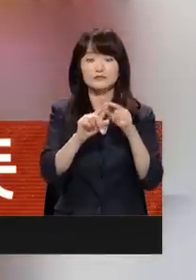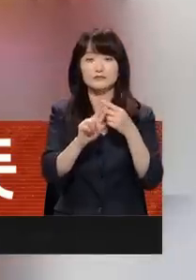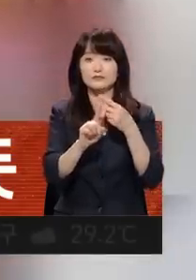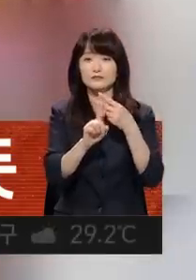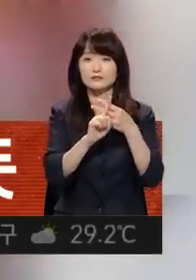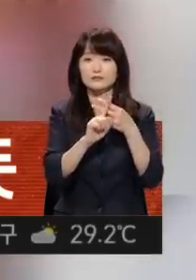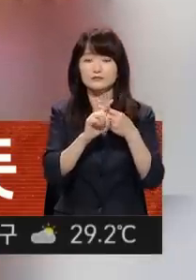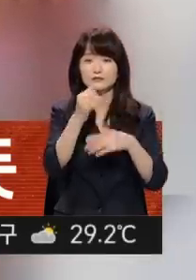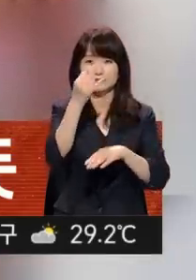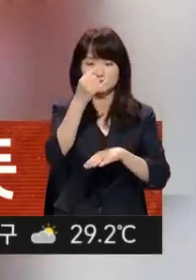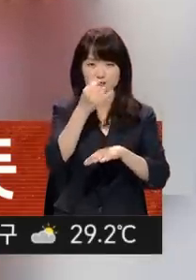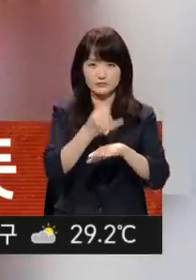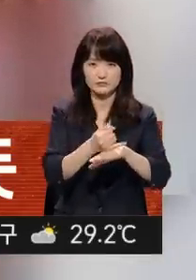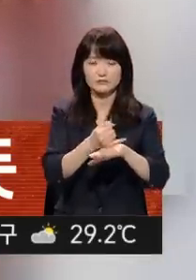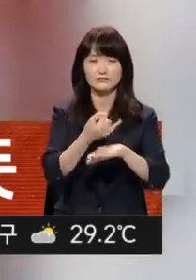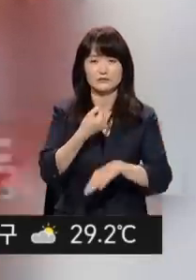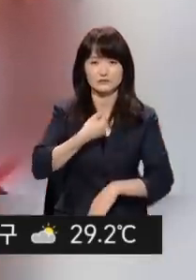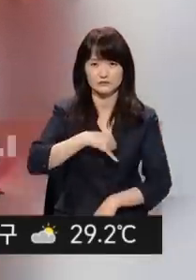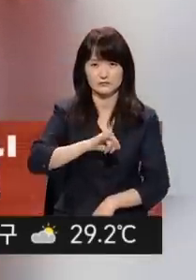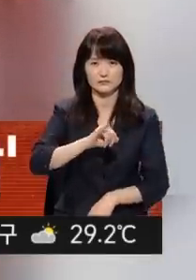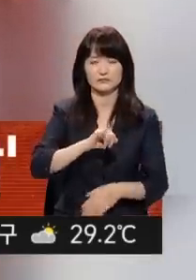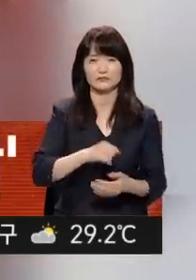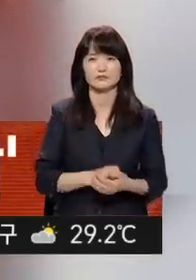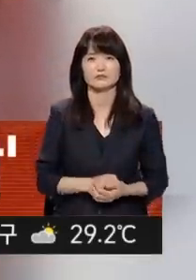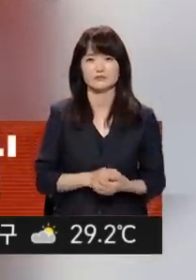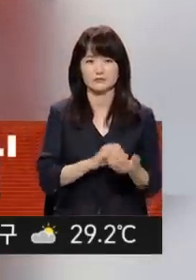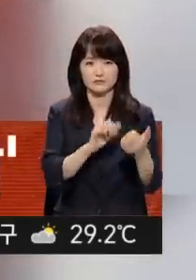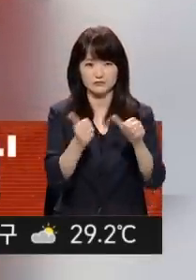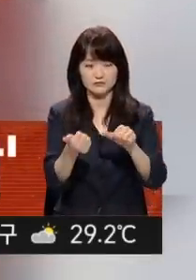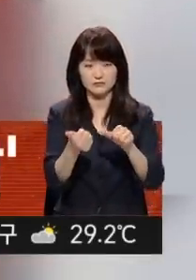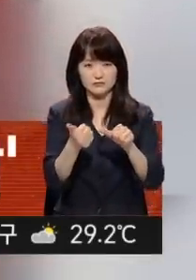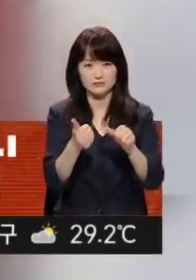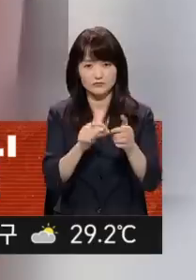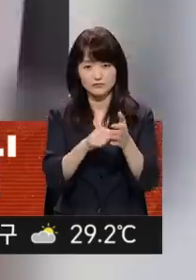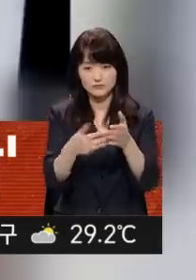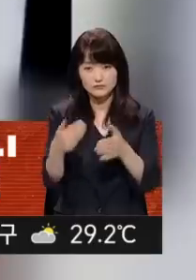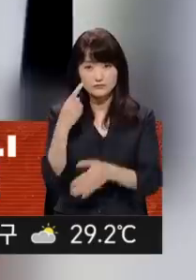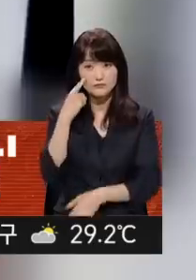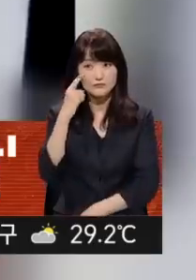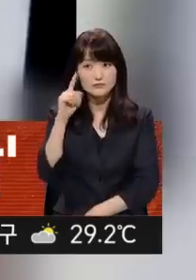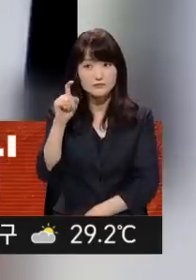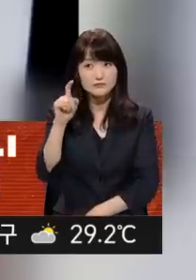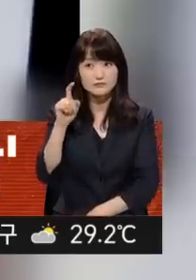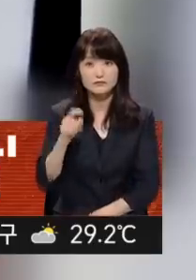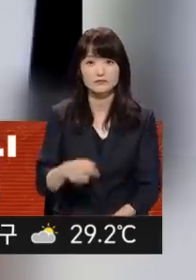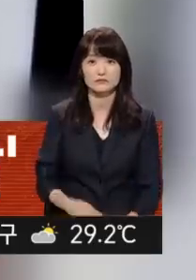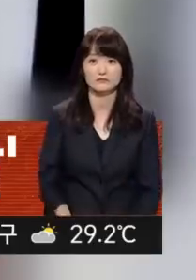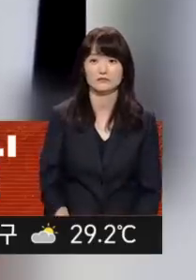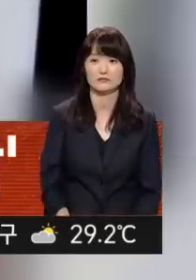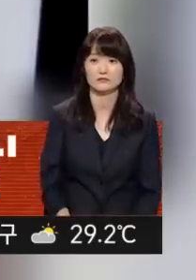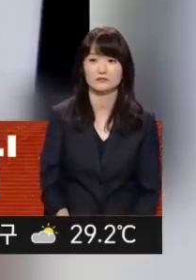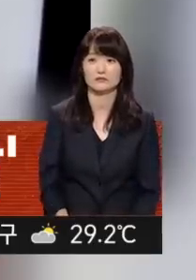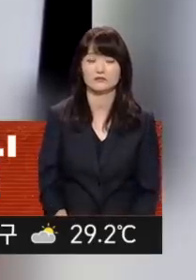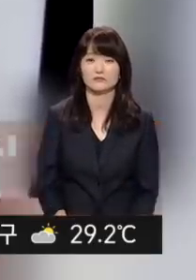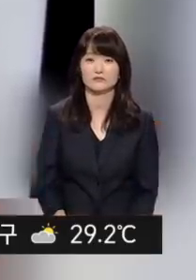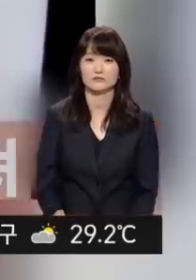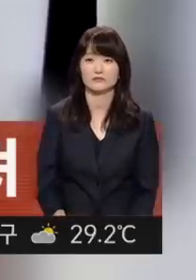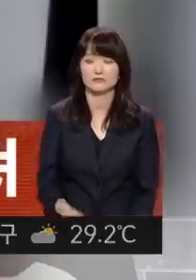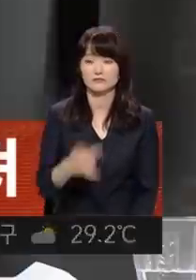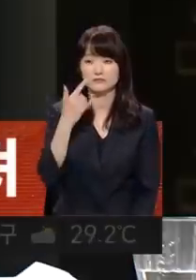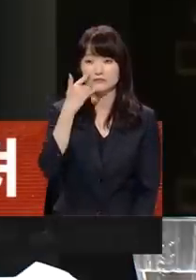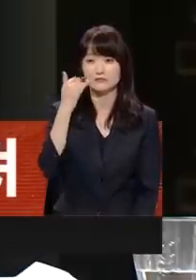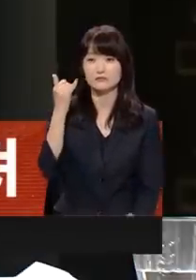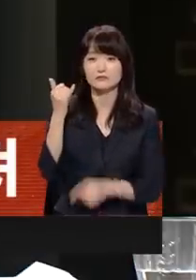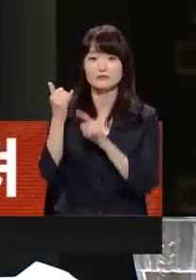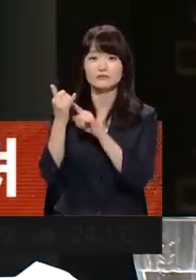1 막내딸이었습니다 숨진지 11개월 지난 걸로 밝혀졌습니다 막내딸이 저런 상황이었으면 당연히 그 부모는